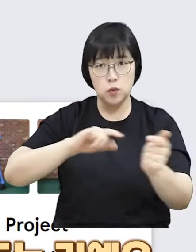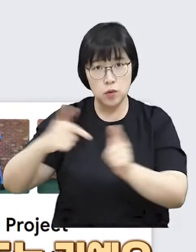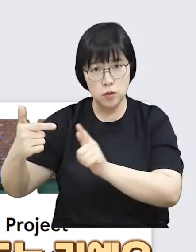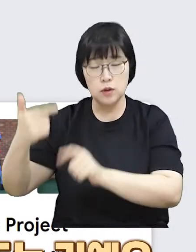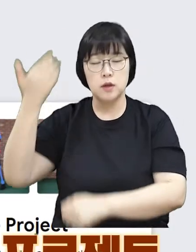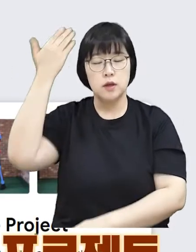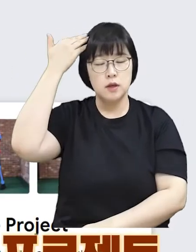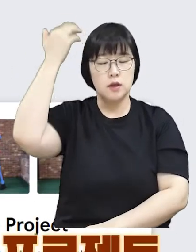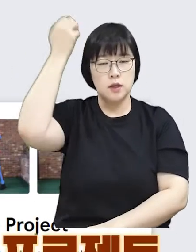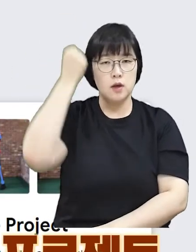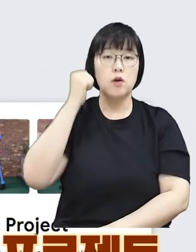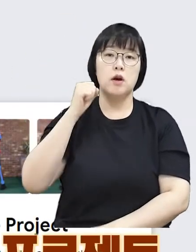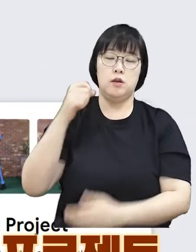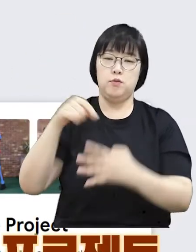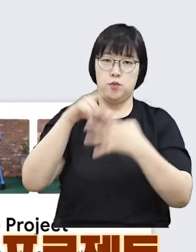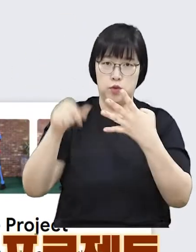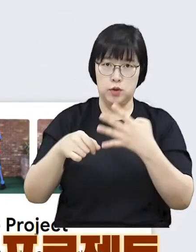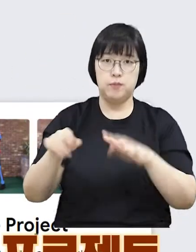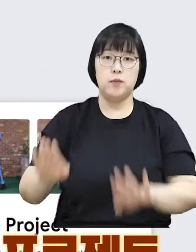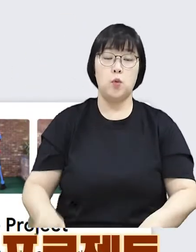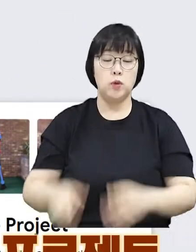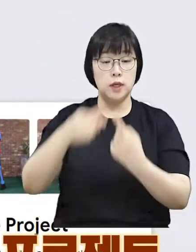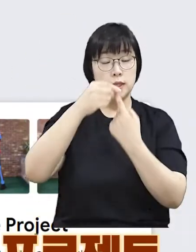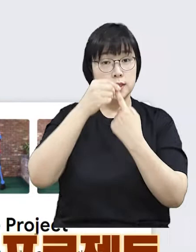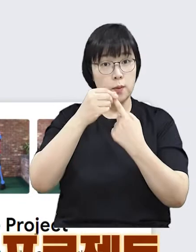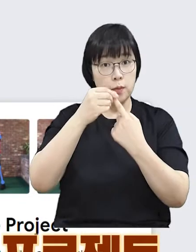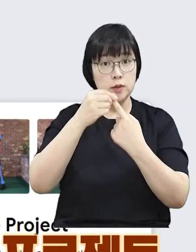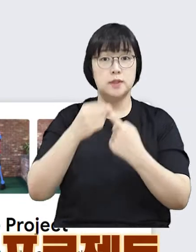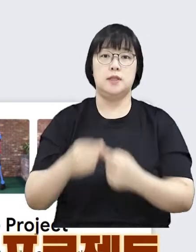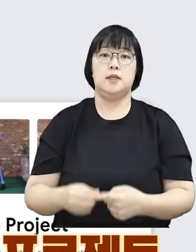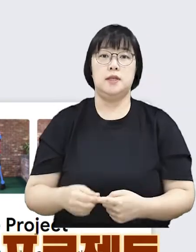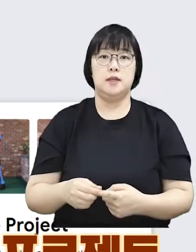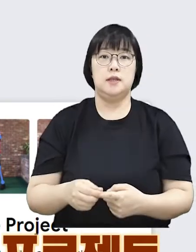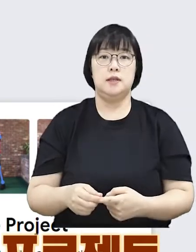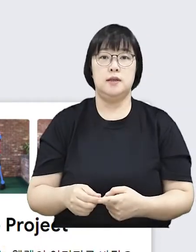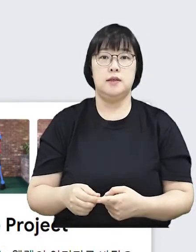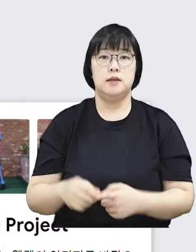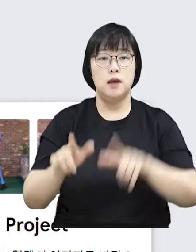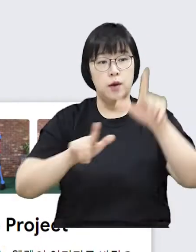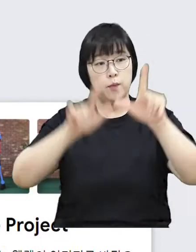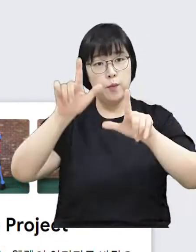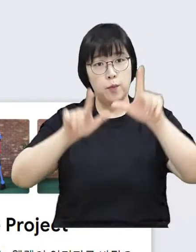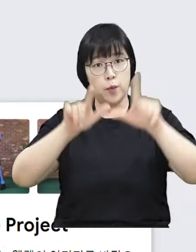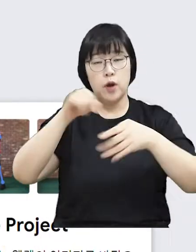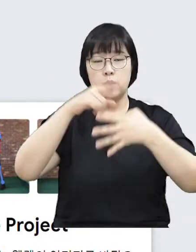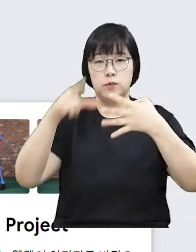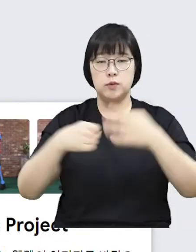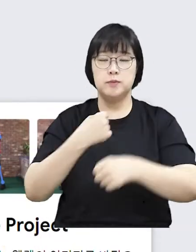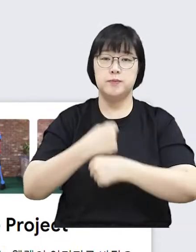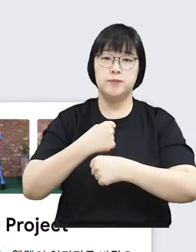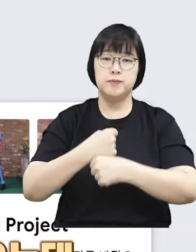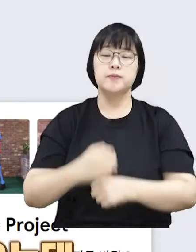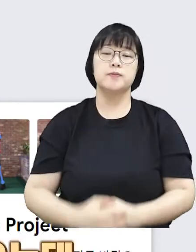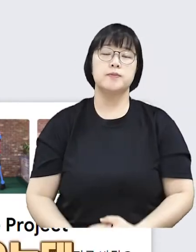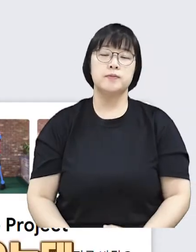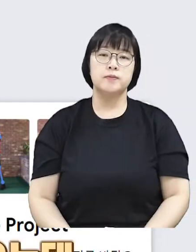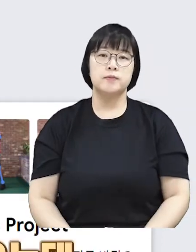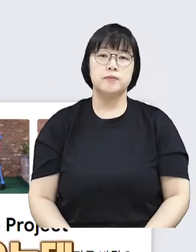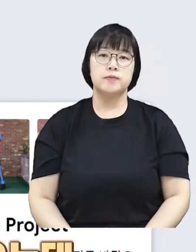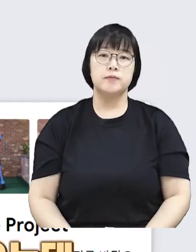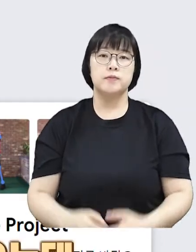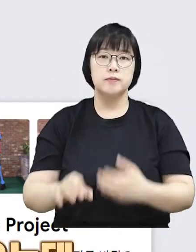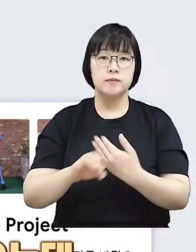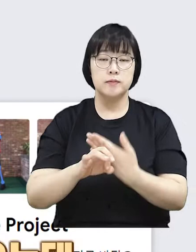만드는 거예요. 오늘은 그 중에 제일 첫 번째에 있는 이미지 프로젝트 한번 만들어 보도록 할게요. 자 그러면